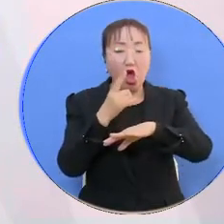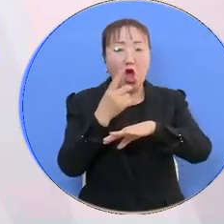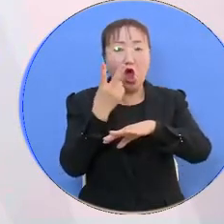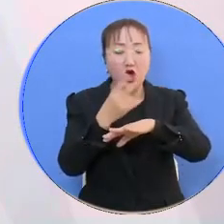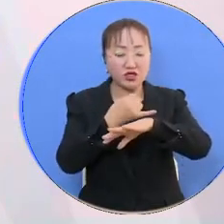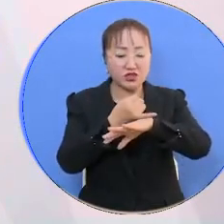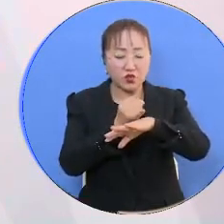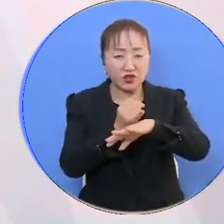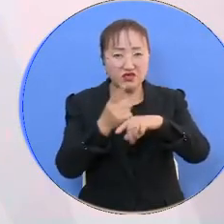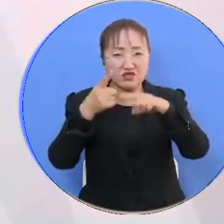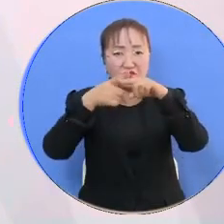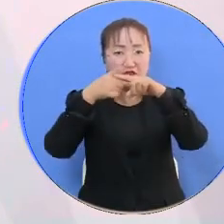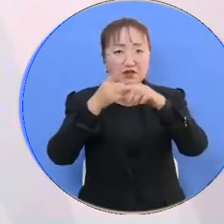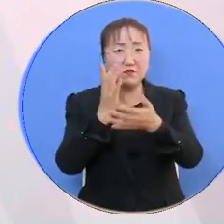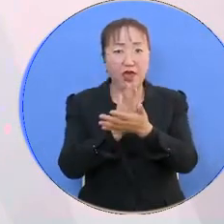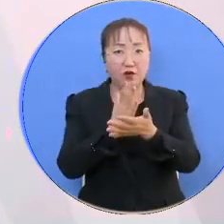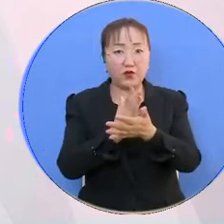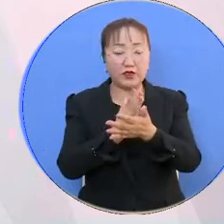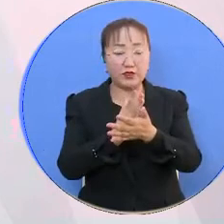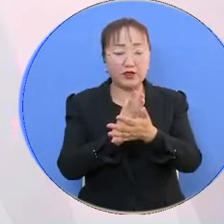орох юм бол шингэн ихээр тутсан гэж үздэг.